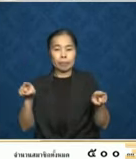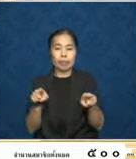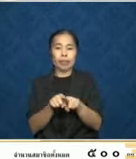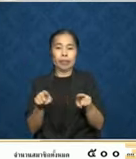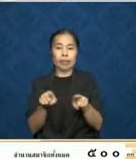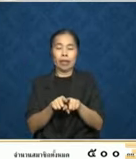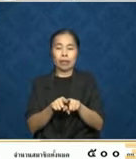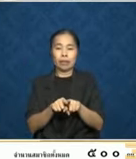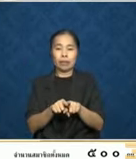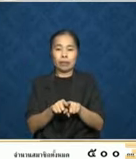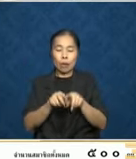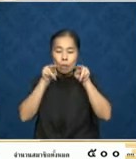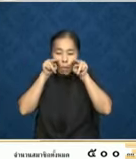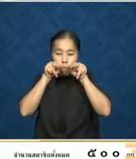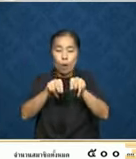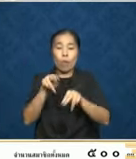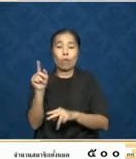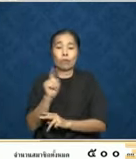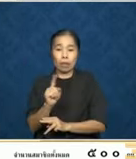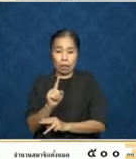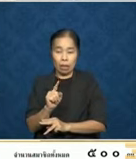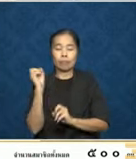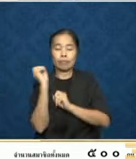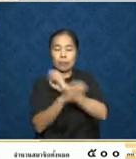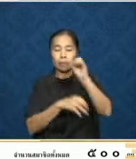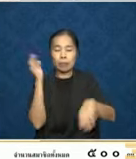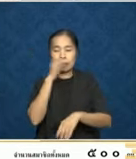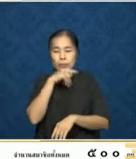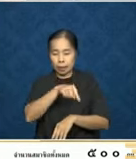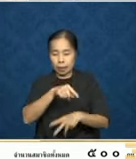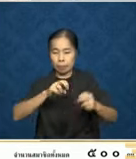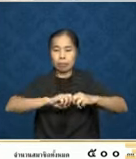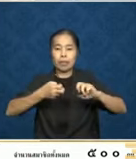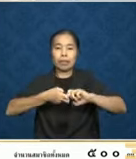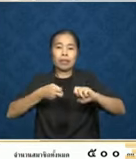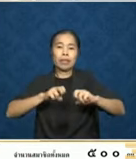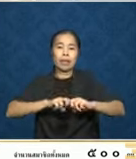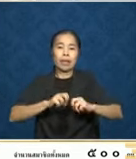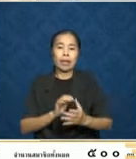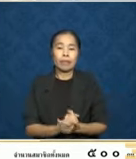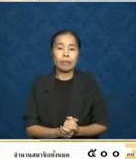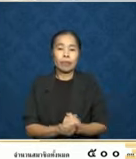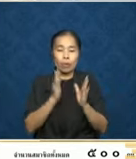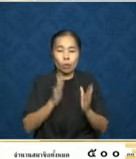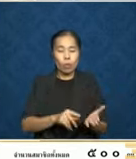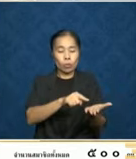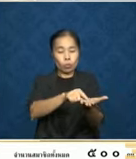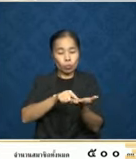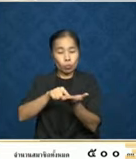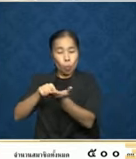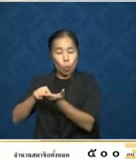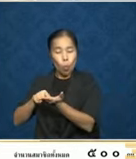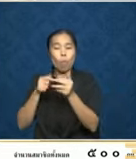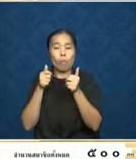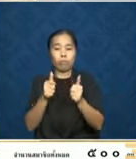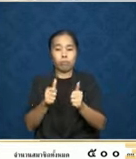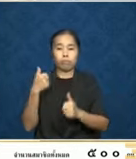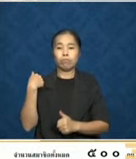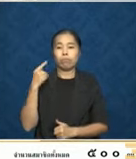เดือดร้อนและปัญหาของขยะเนี่ยเป็นจำนวนมากและทุกท่านที่เสนอมาก็เป็นประโยชน์ทั้งสิ้นน